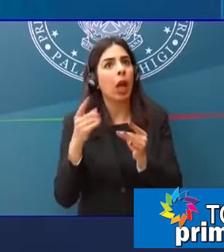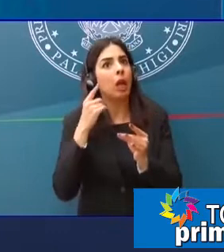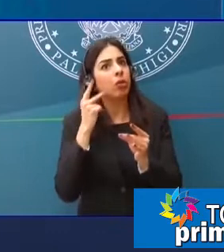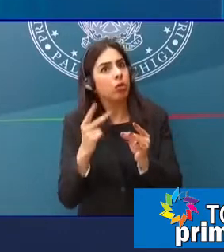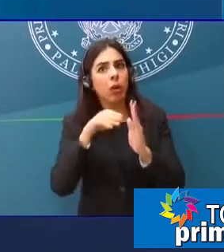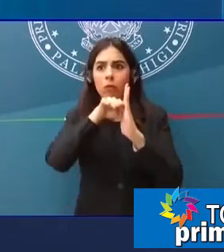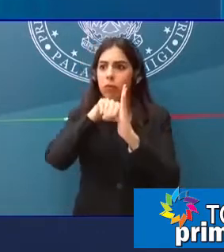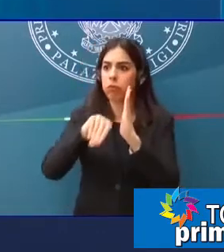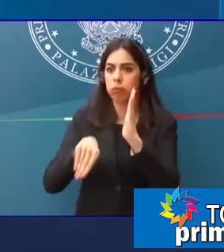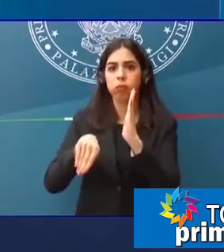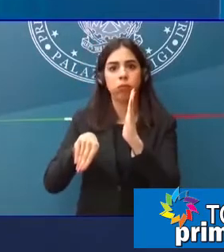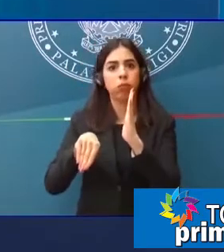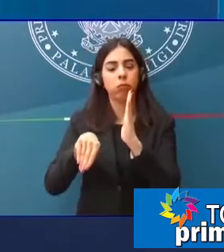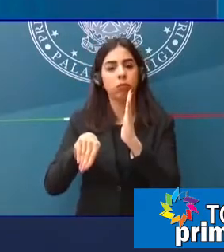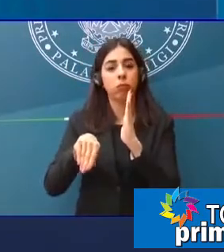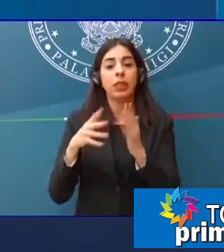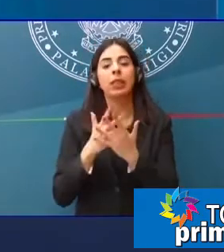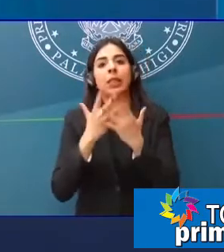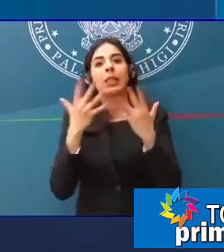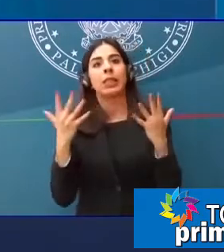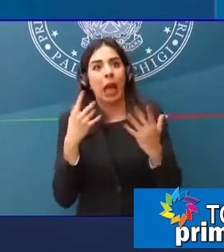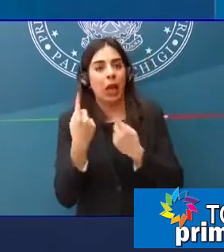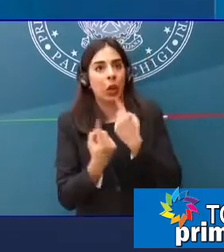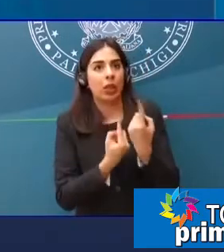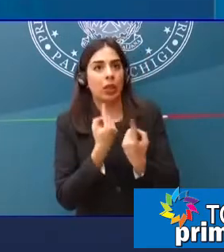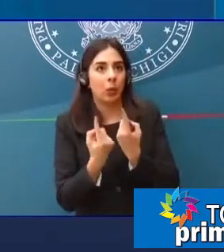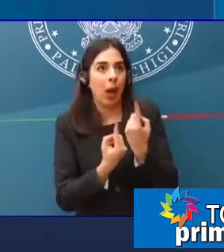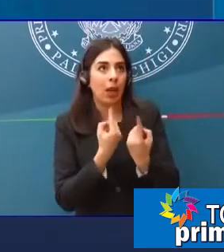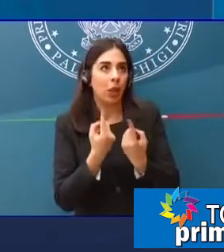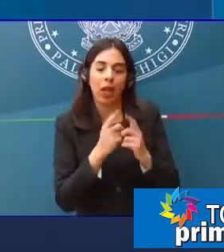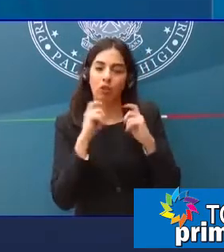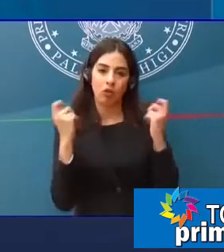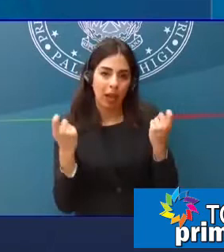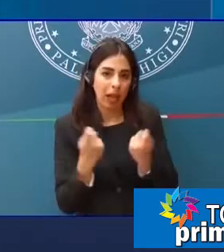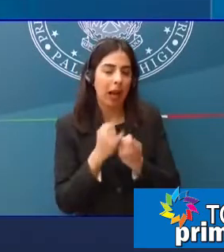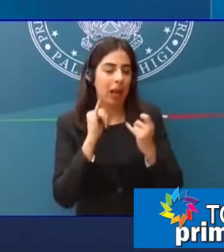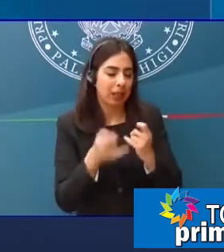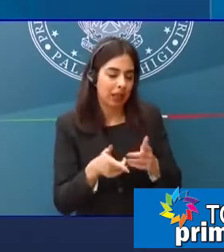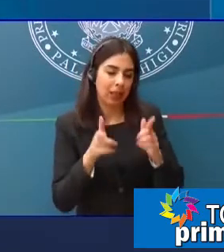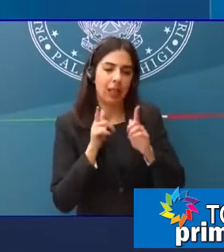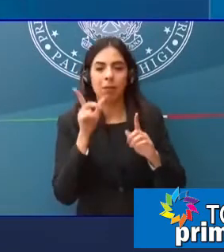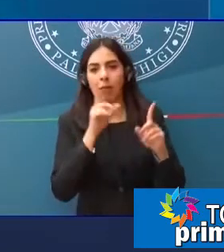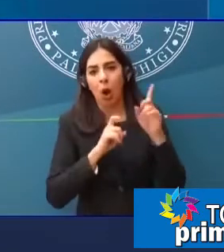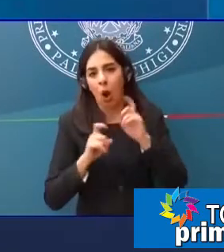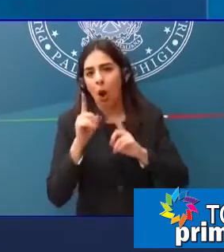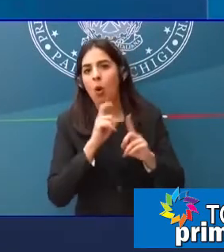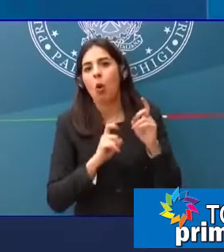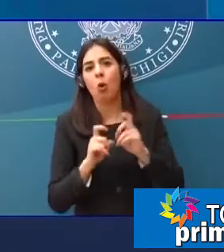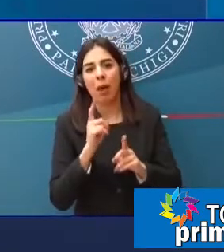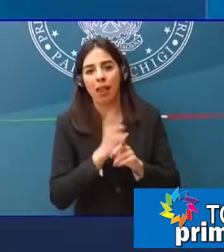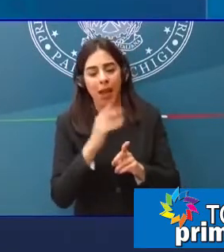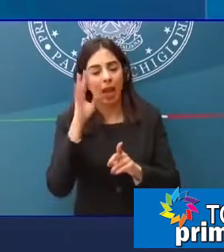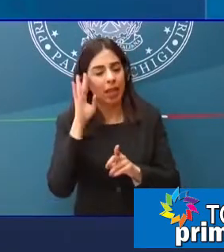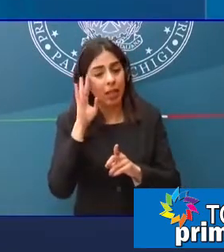il resto della situazione rimane molto critica, preoccupante, però insomma,